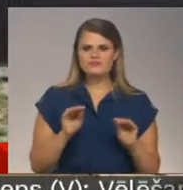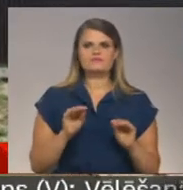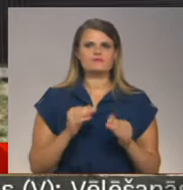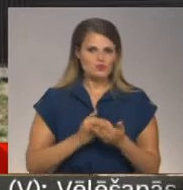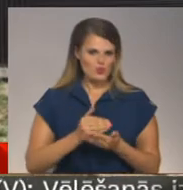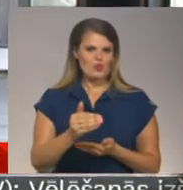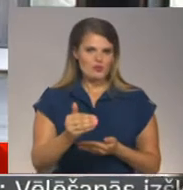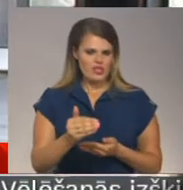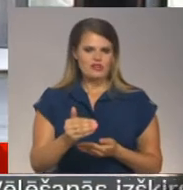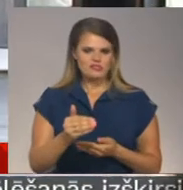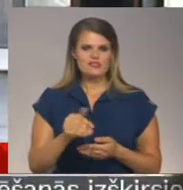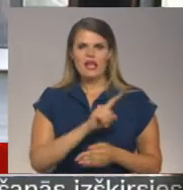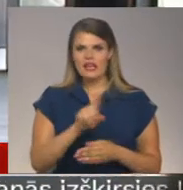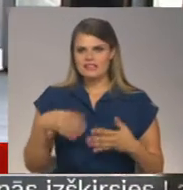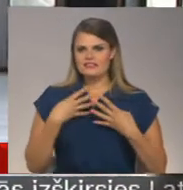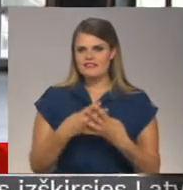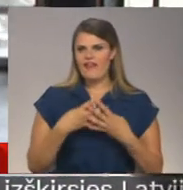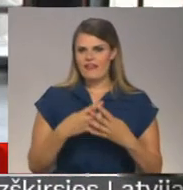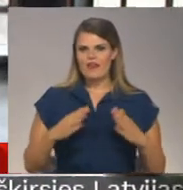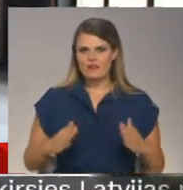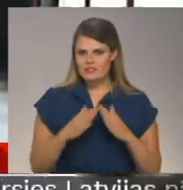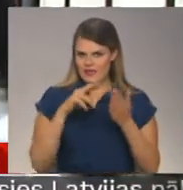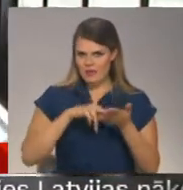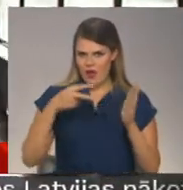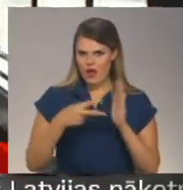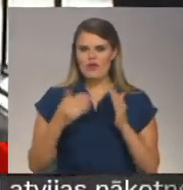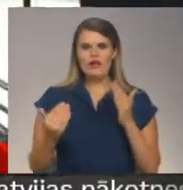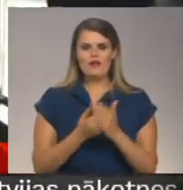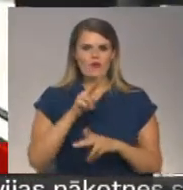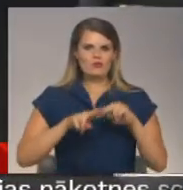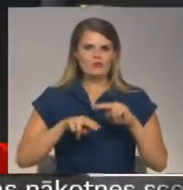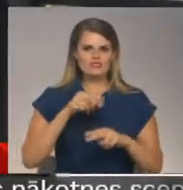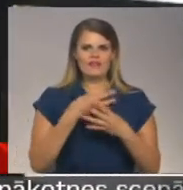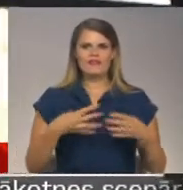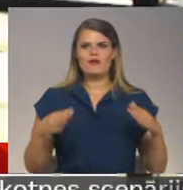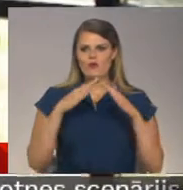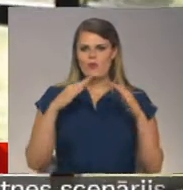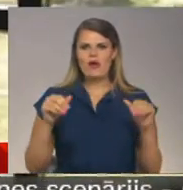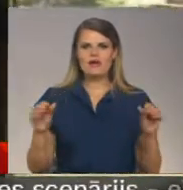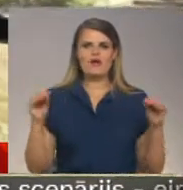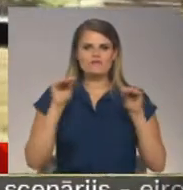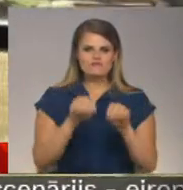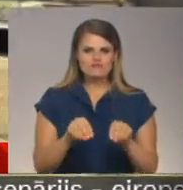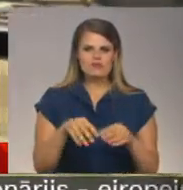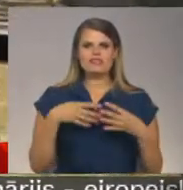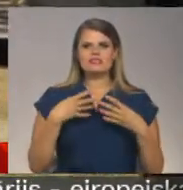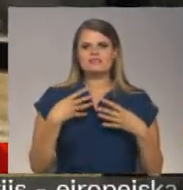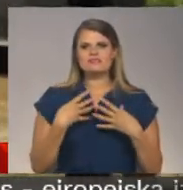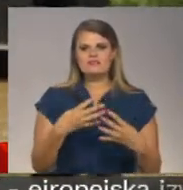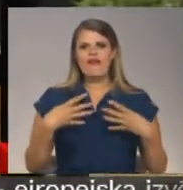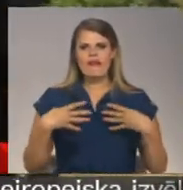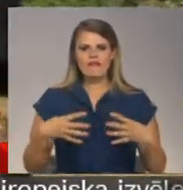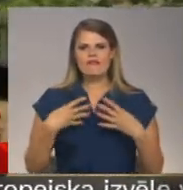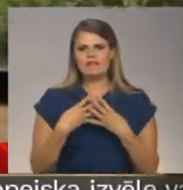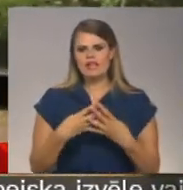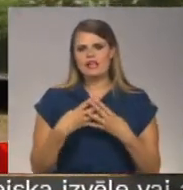iekārtošanas turpināsies. Līdz zvejnieku svētkiem iecerēts jaunas celtajā tīklu mājā vienkopus izvietot zvejniecības rīkus